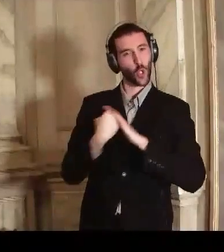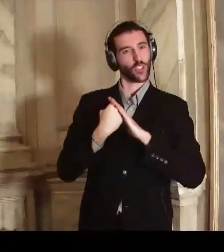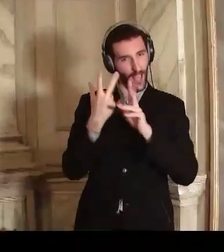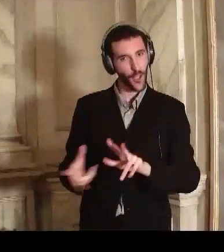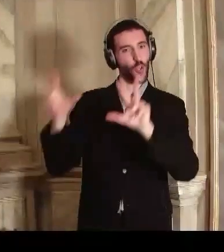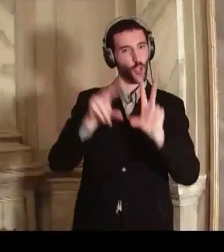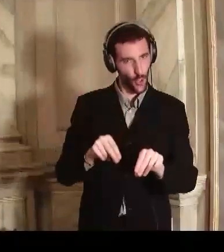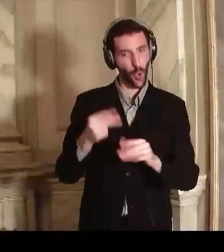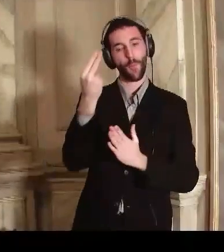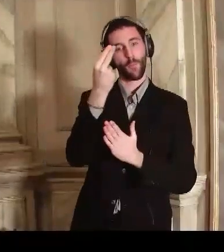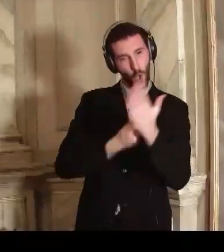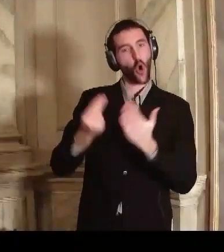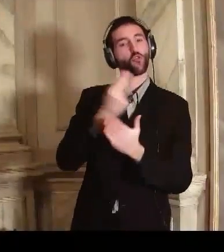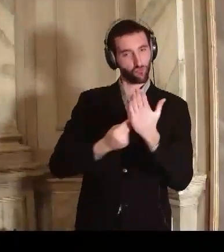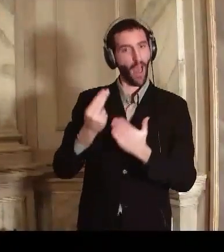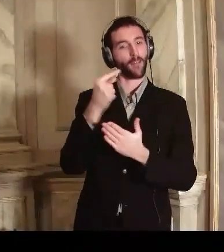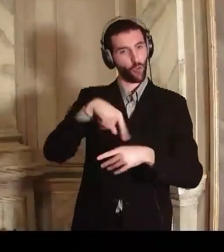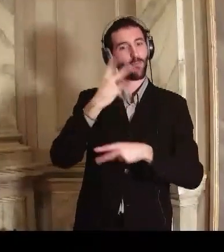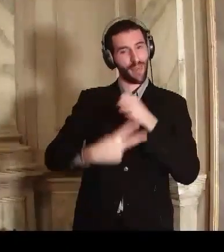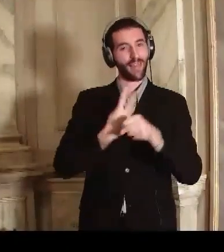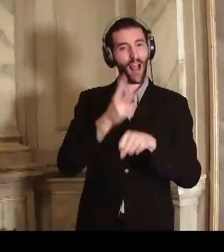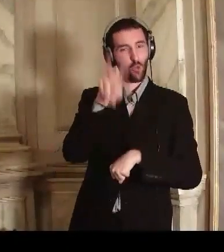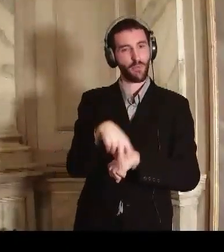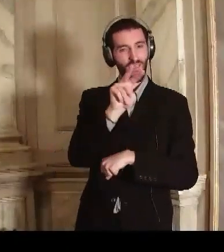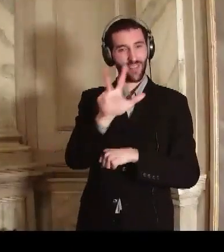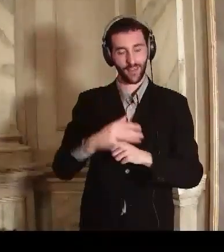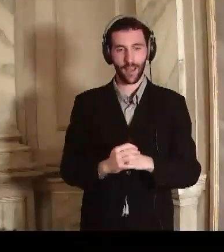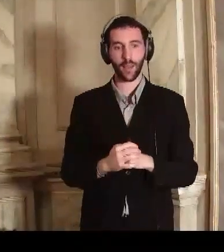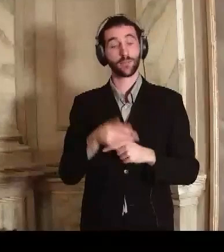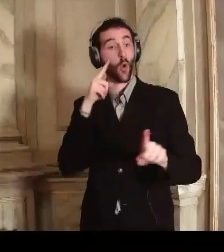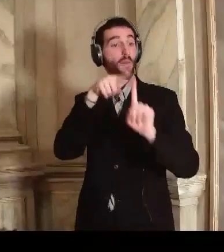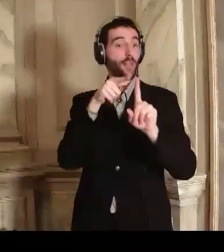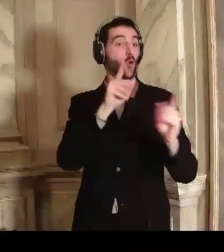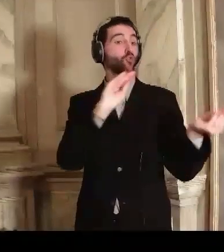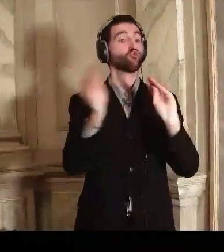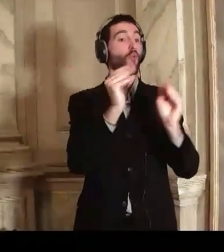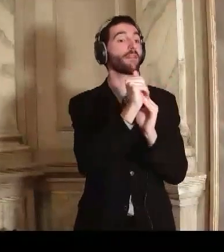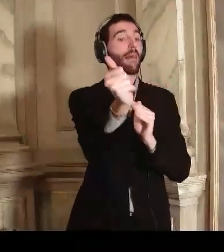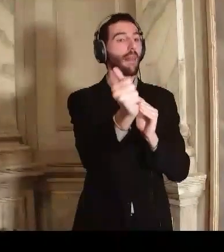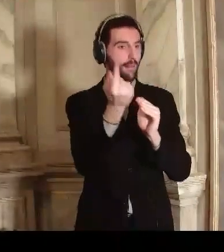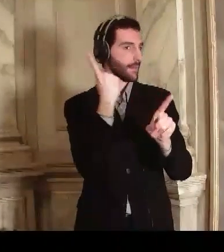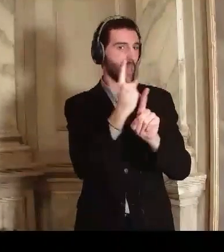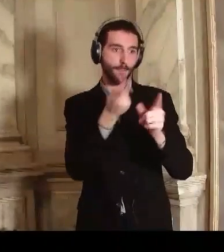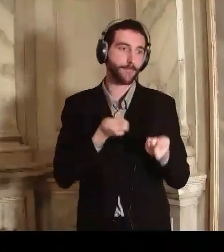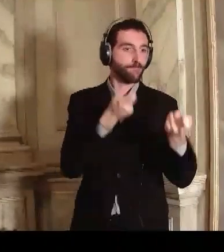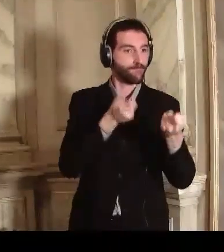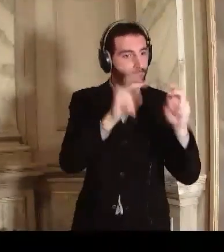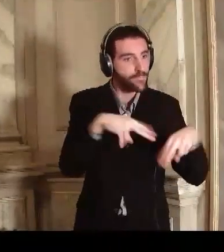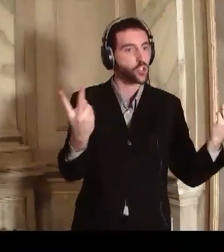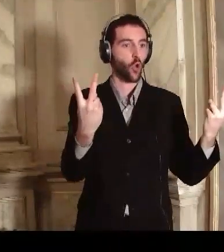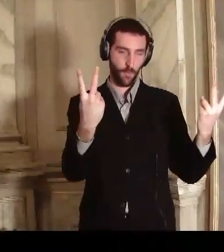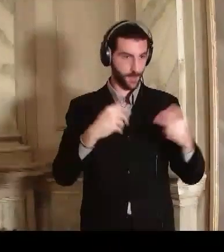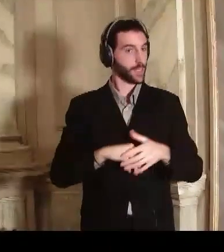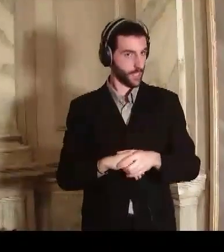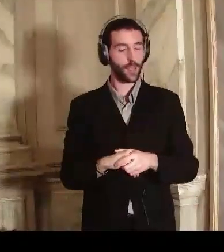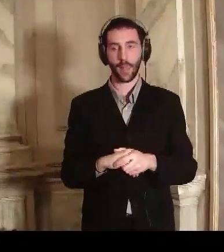Biennale 2023. Sviluppare e rafforzare giovani talenti creativi è fondamentale per entrambe le nostre mission. Il